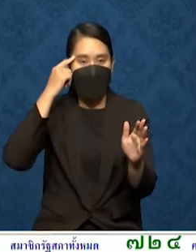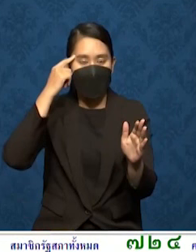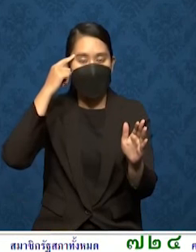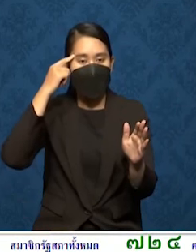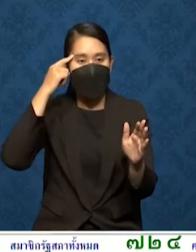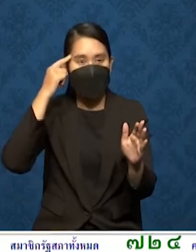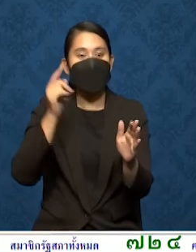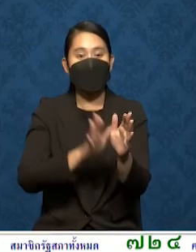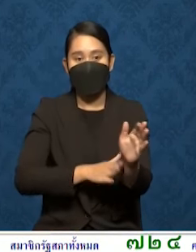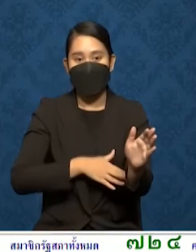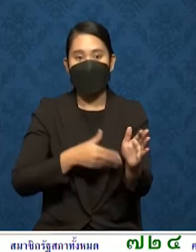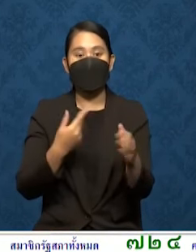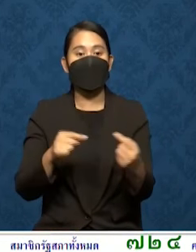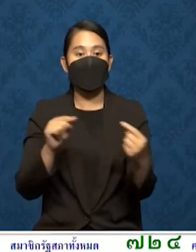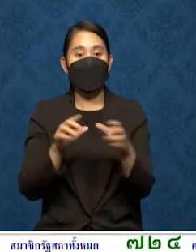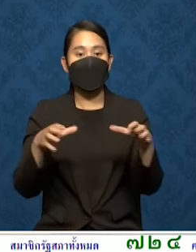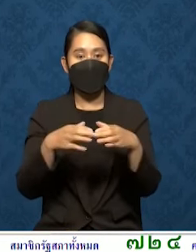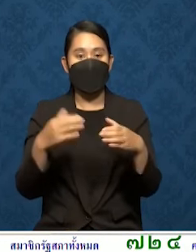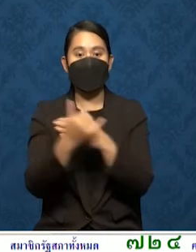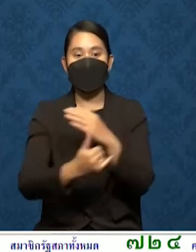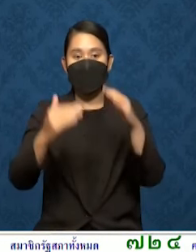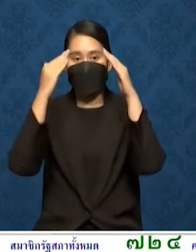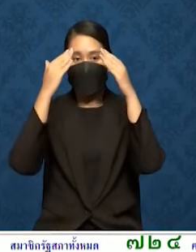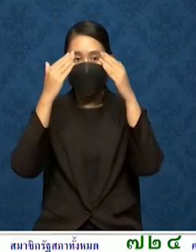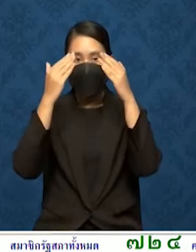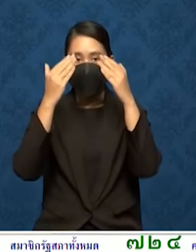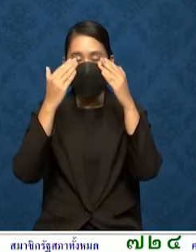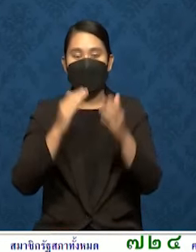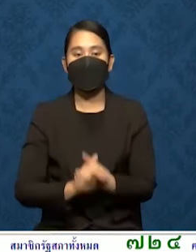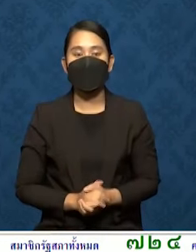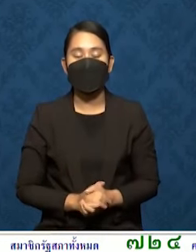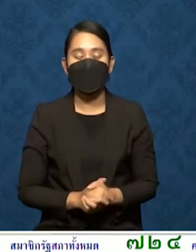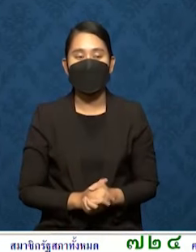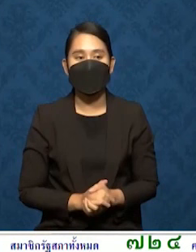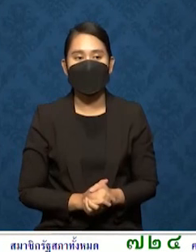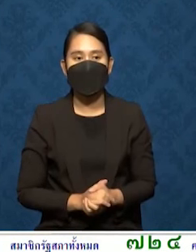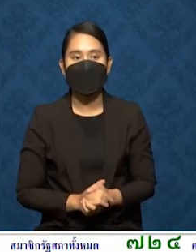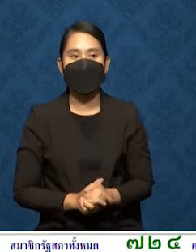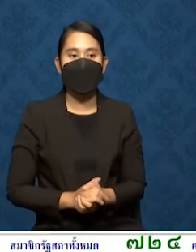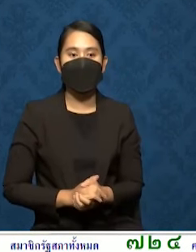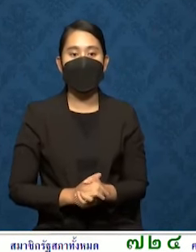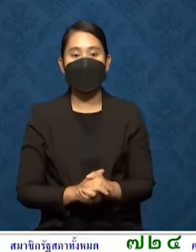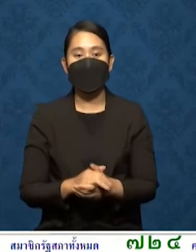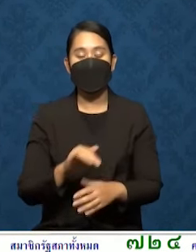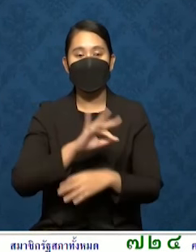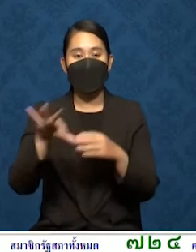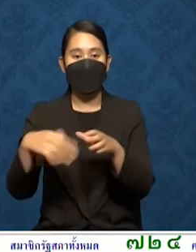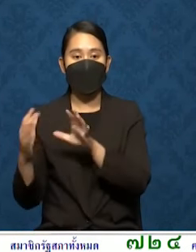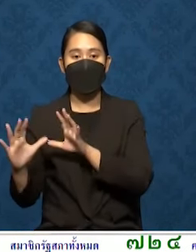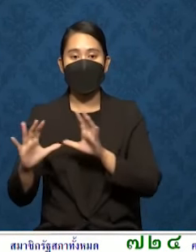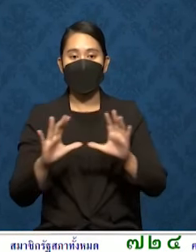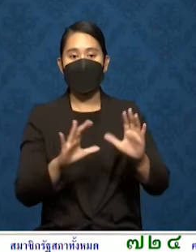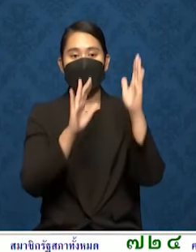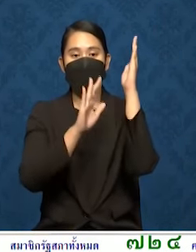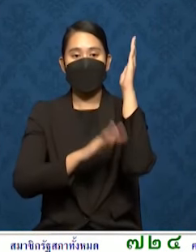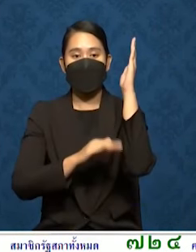ยเฉพาะประเทศในกลุ่มมาลายูทุกคนถ้าเราไปอยู่ในภาคใต้ในจังหวั